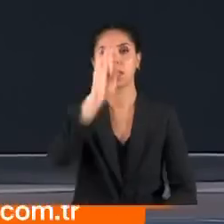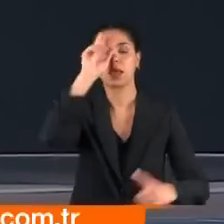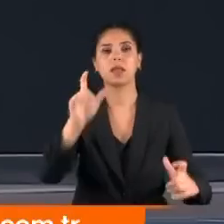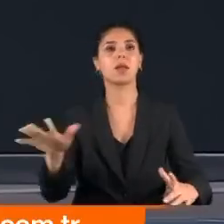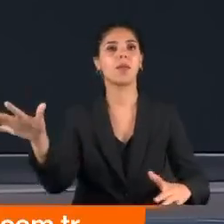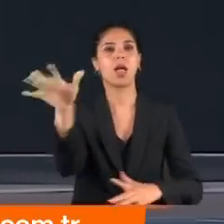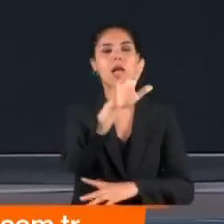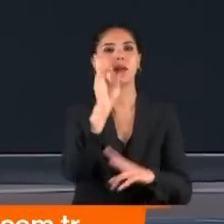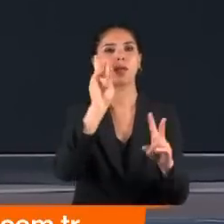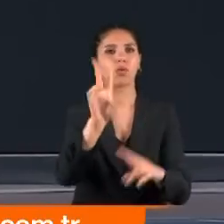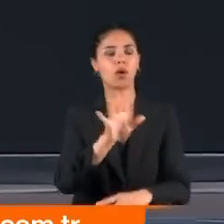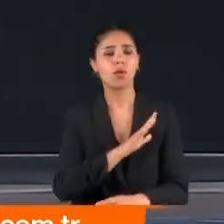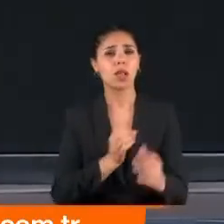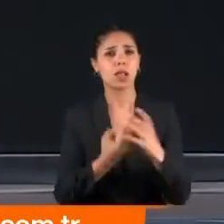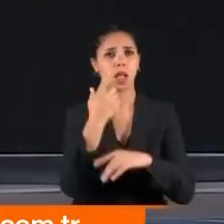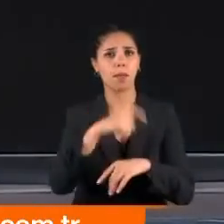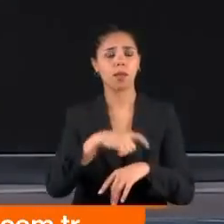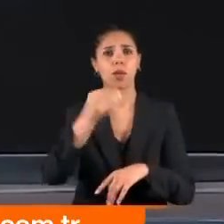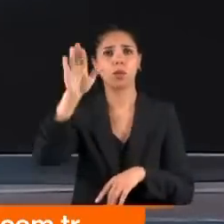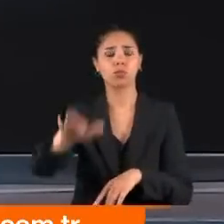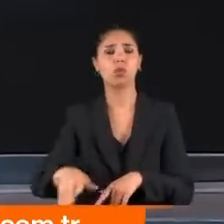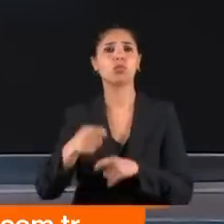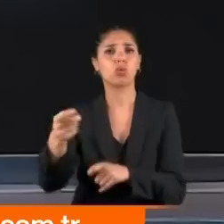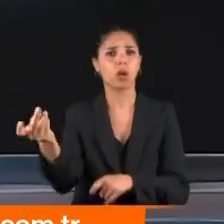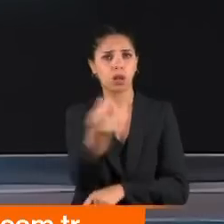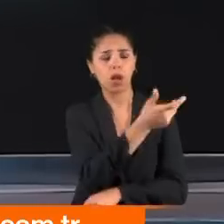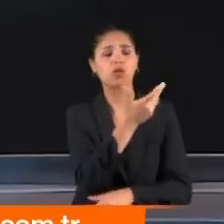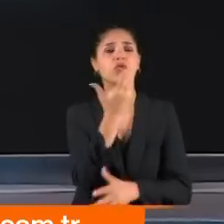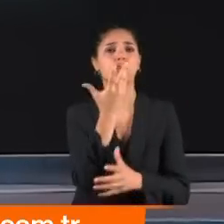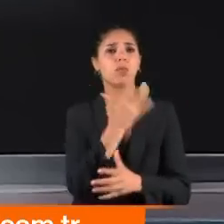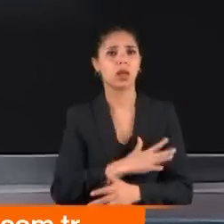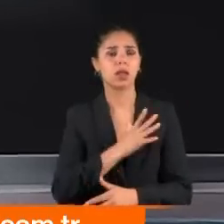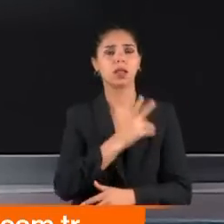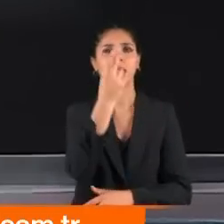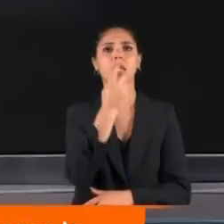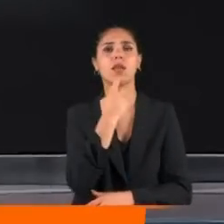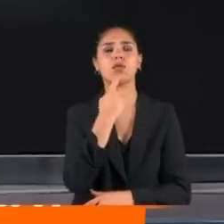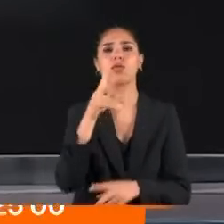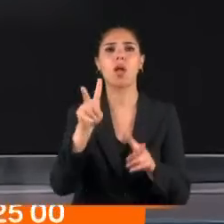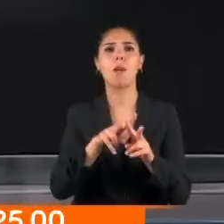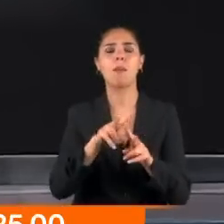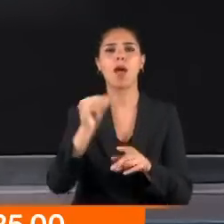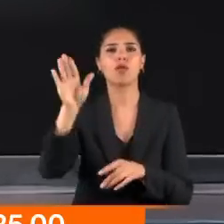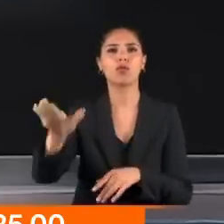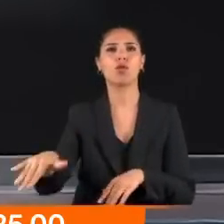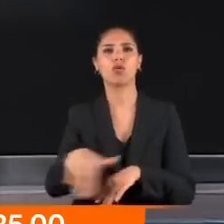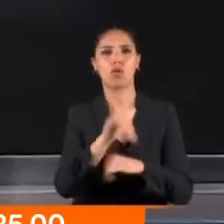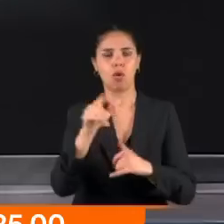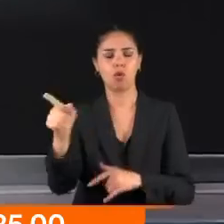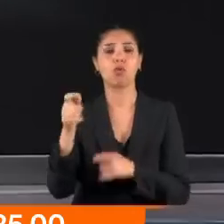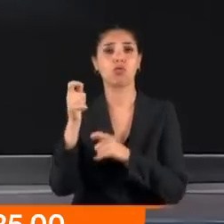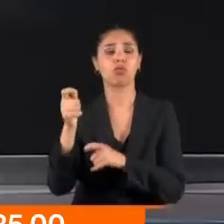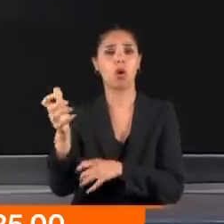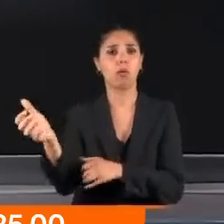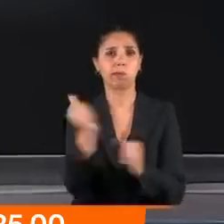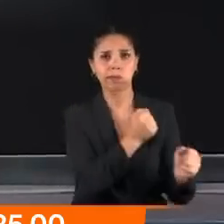İstanbul'da herkesin ortasında güpegündüz bir çocuk kaçırma girişimi yaşandı. 7 yaşındaki Mert Ege sokakta oyun oynarken zorla